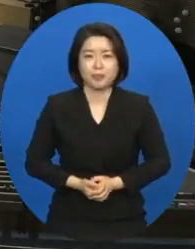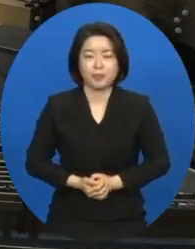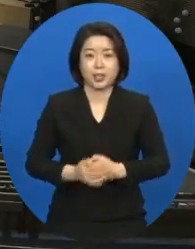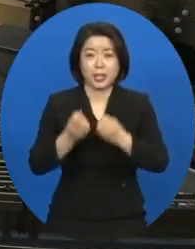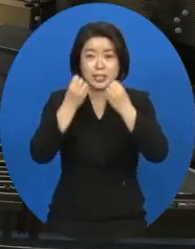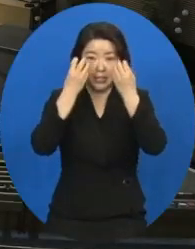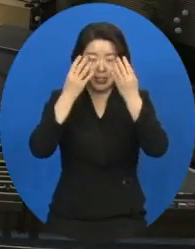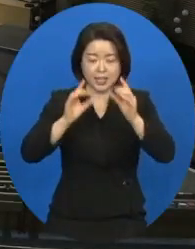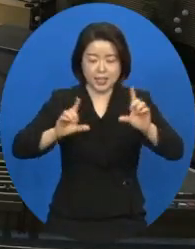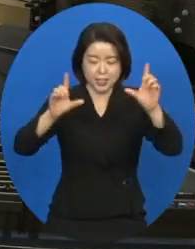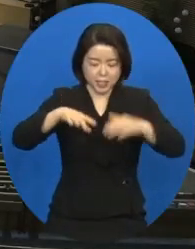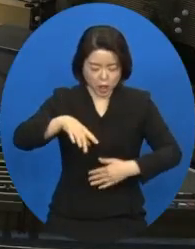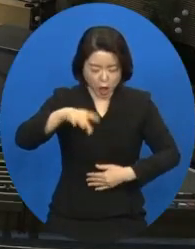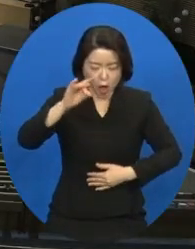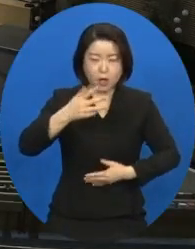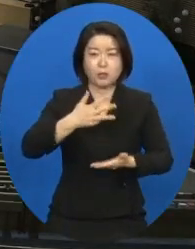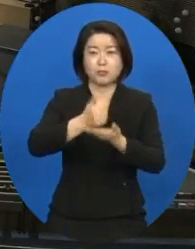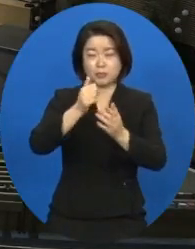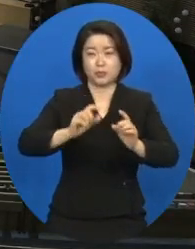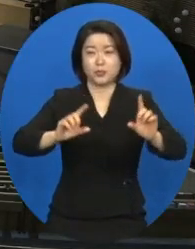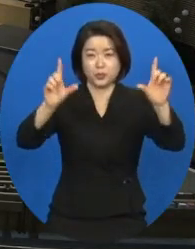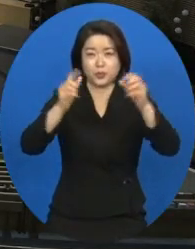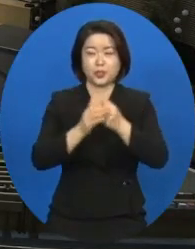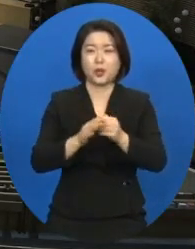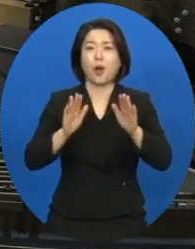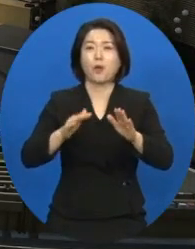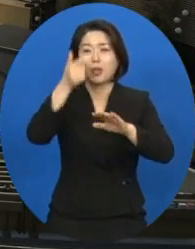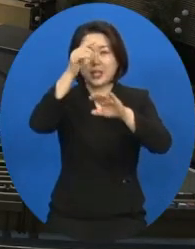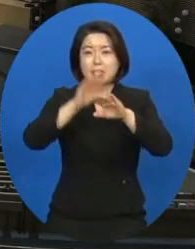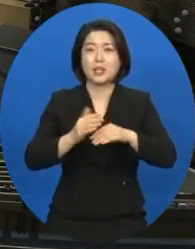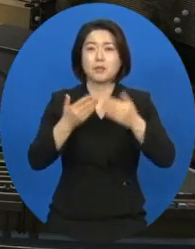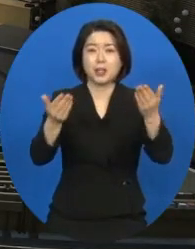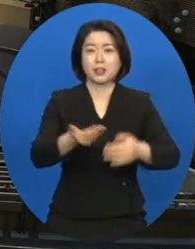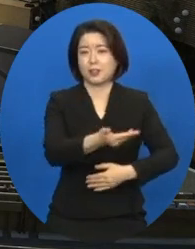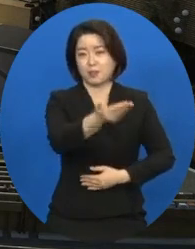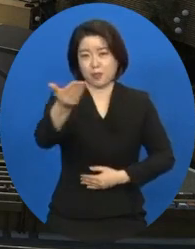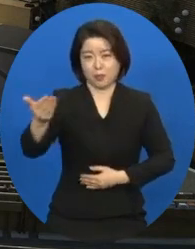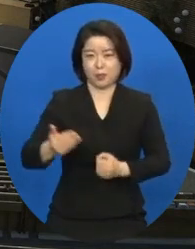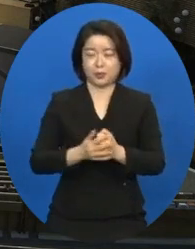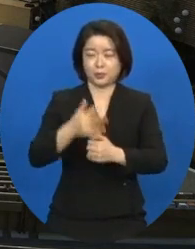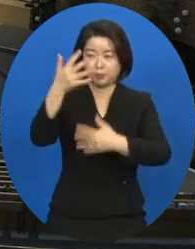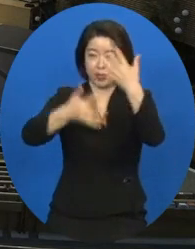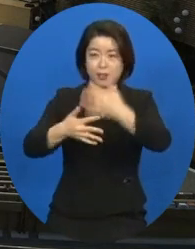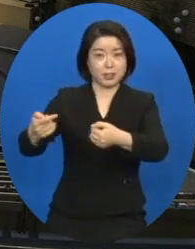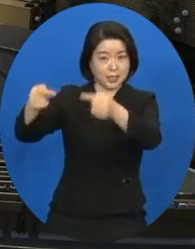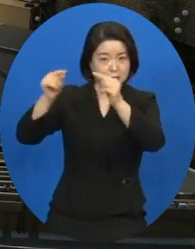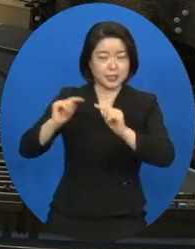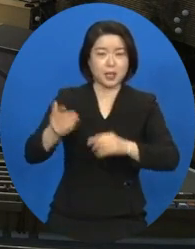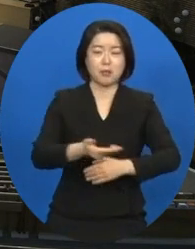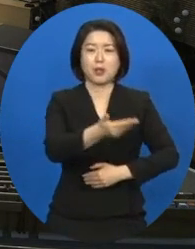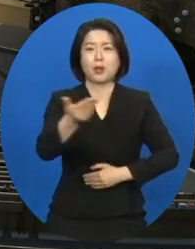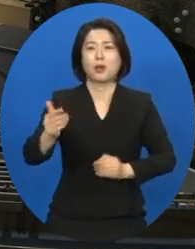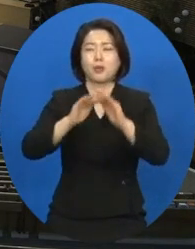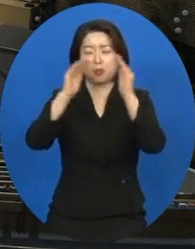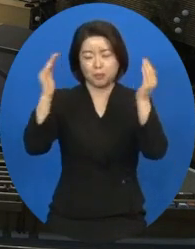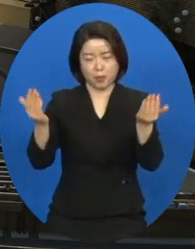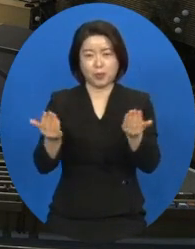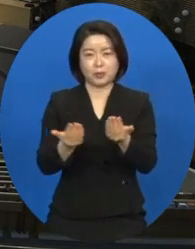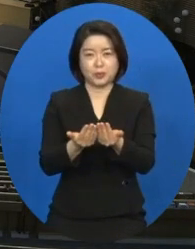첫 주일입니다. 오늘 예배하시는 여러분 모두 또 영상으로 예배하는 모든